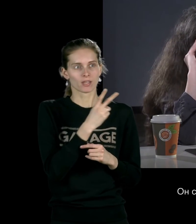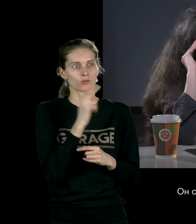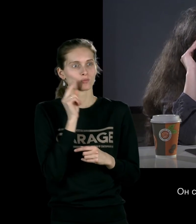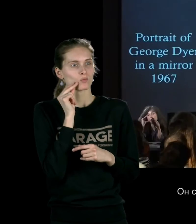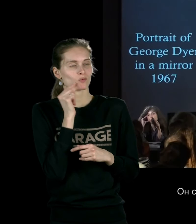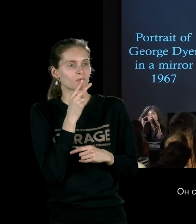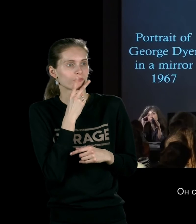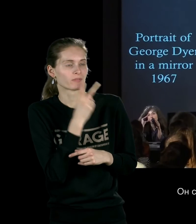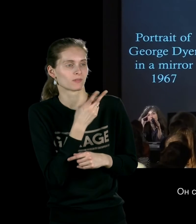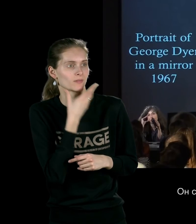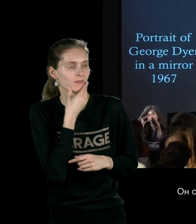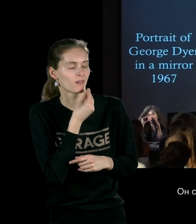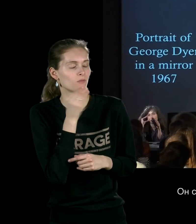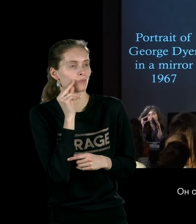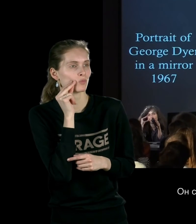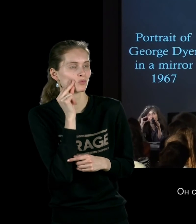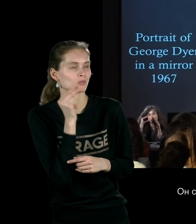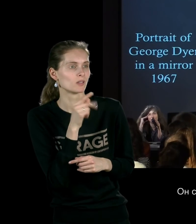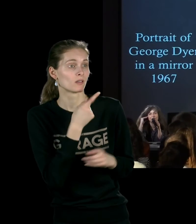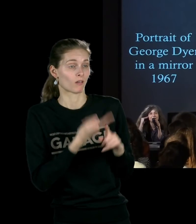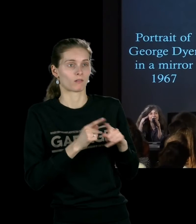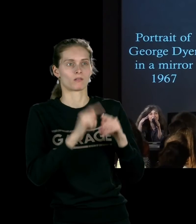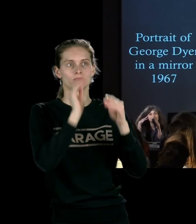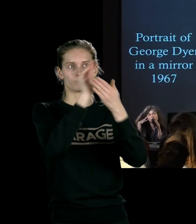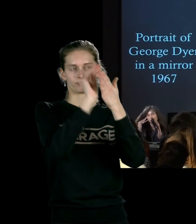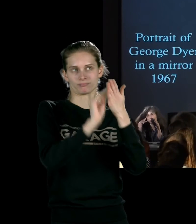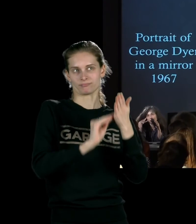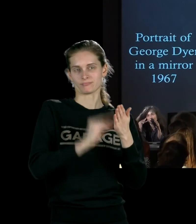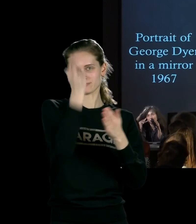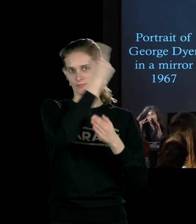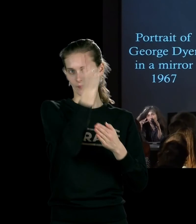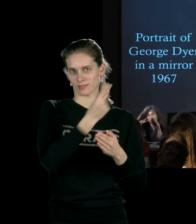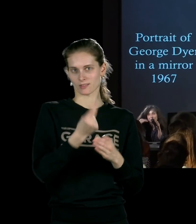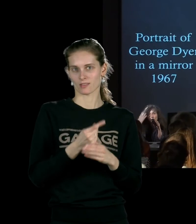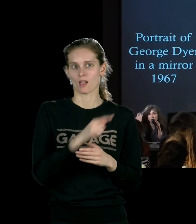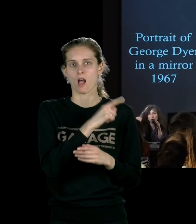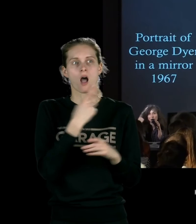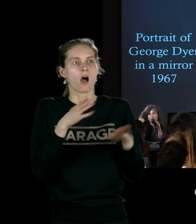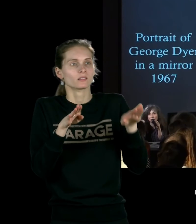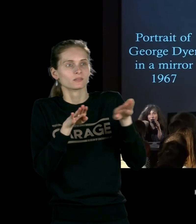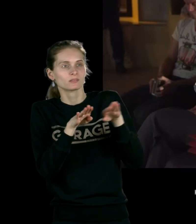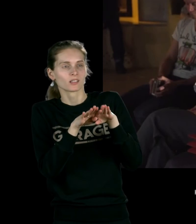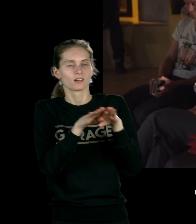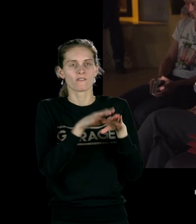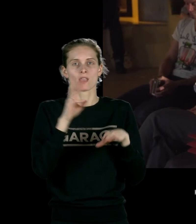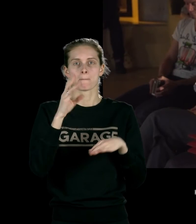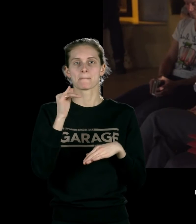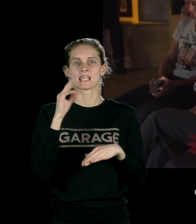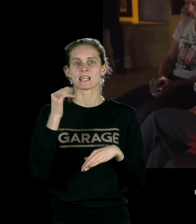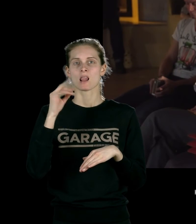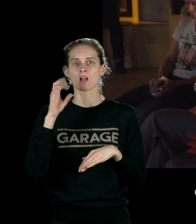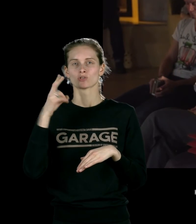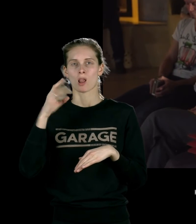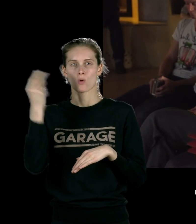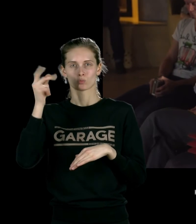как с Микеланджело, с рисунками Микеланджело, которые он считал самыми сладострастными представлениями мужского тела, которое существует в искусстве. И,